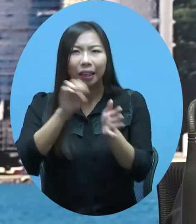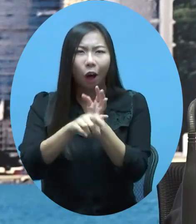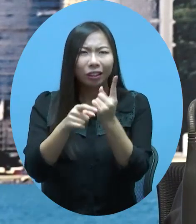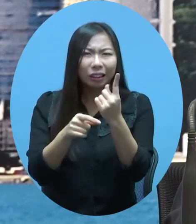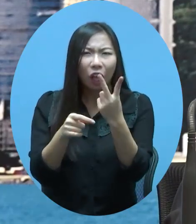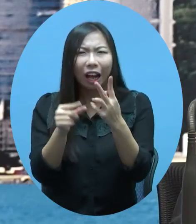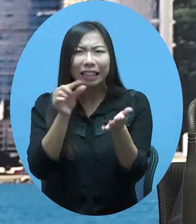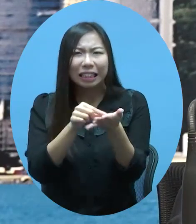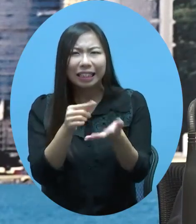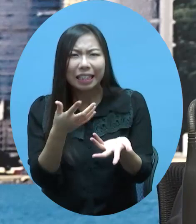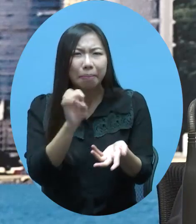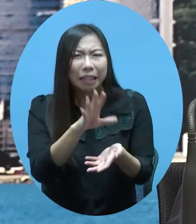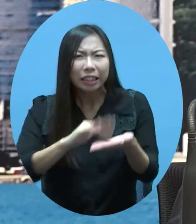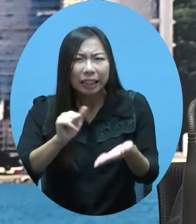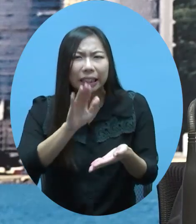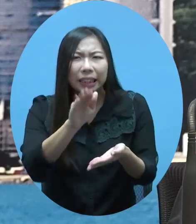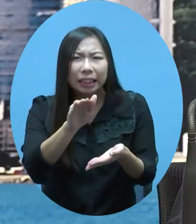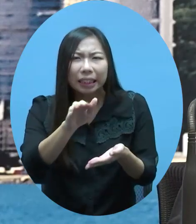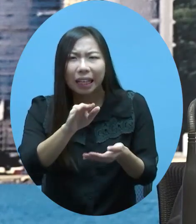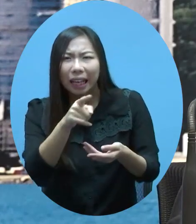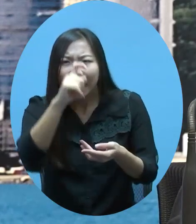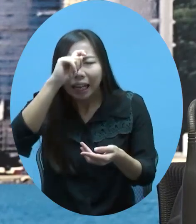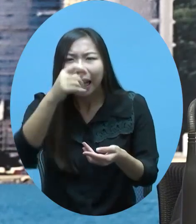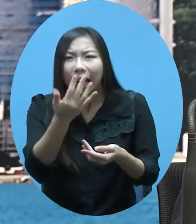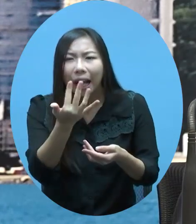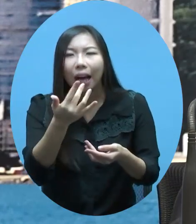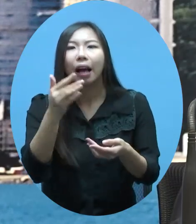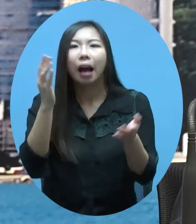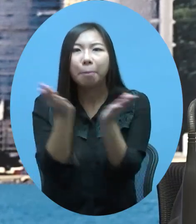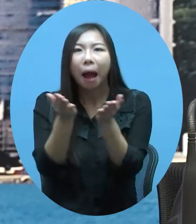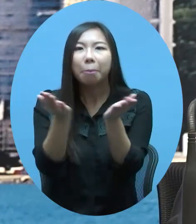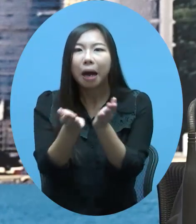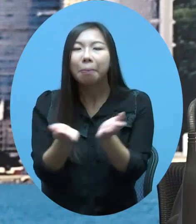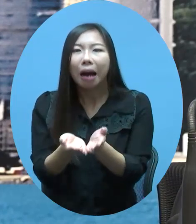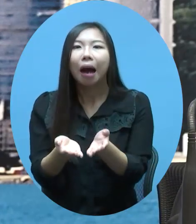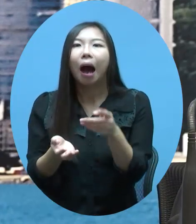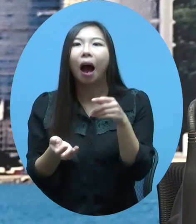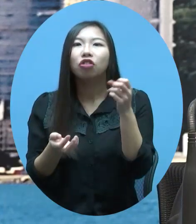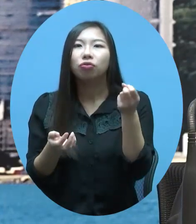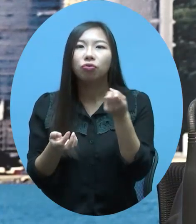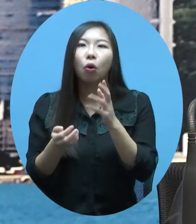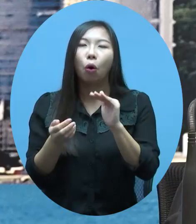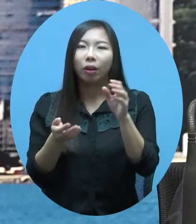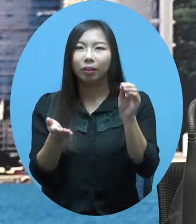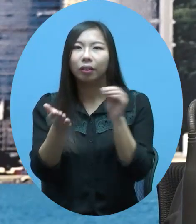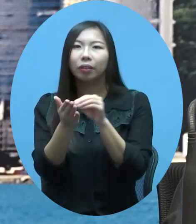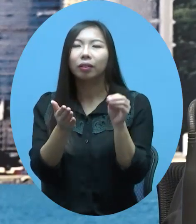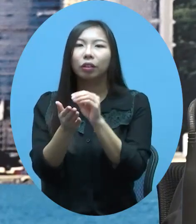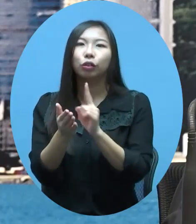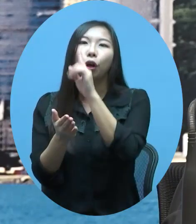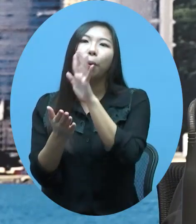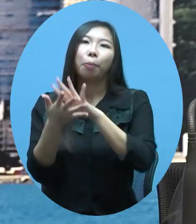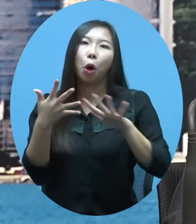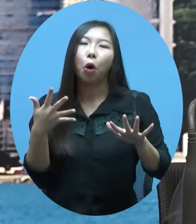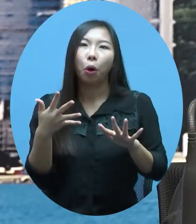要覆即係再確診清楚，即係再確認清楚，然後先至可以擠翻上網啦。咁